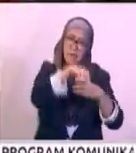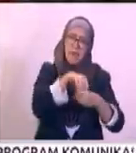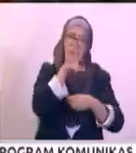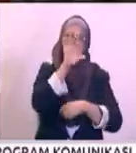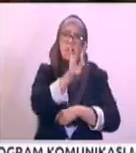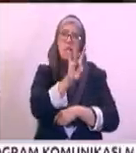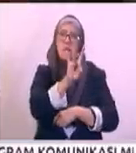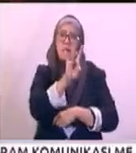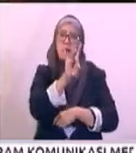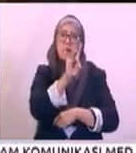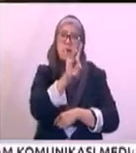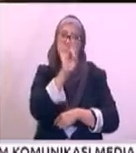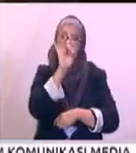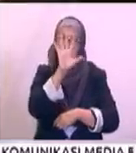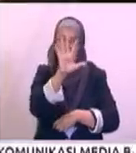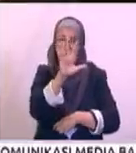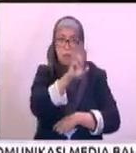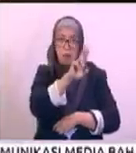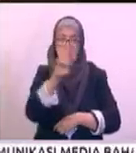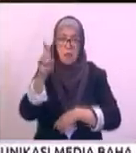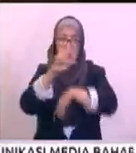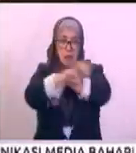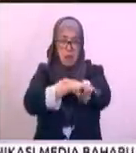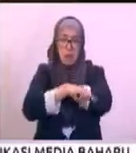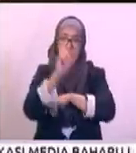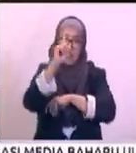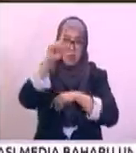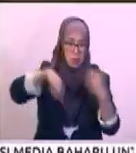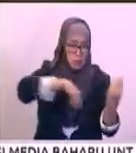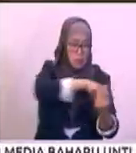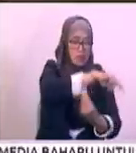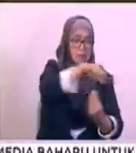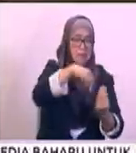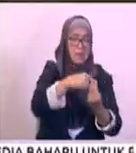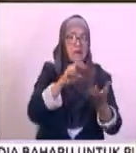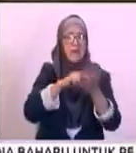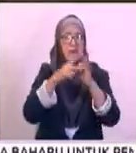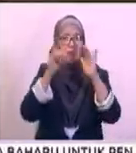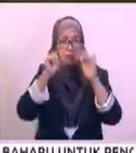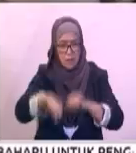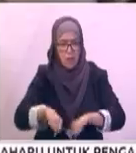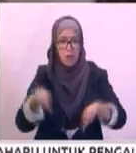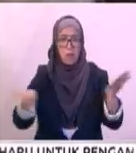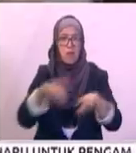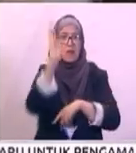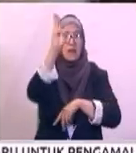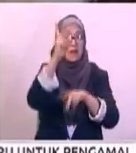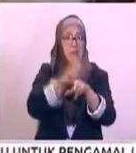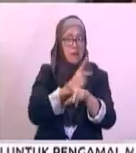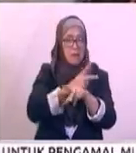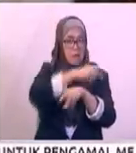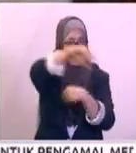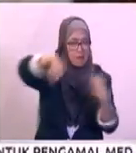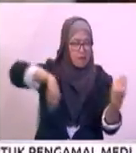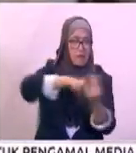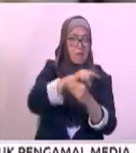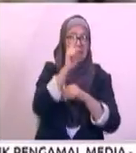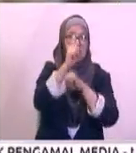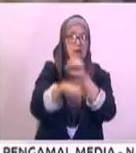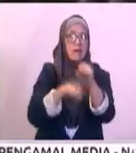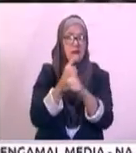85,000 ekor satu pusingan. Berarti saya boleh buat ayam ni 6 pusingan setahun. Mana 6 pusingan setahun